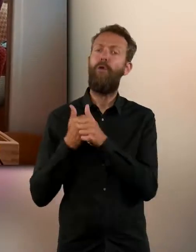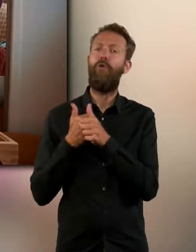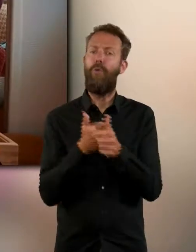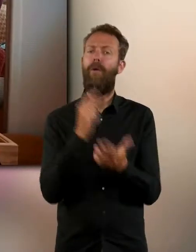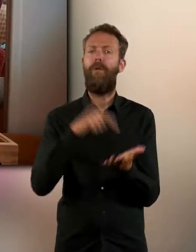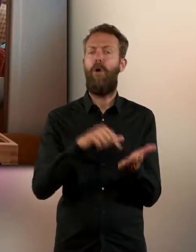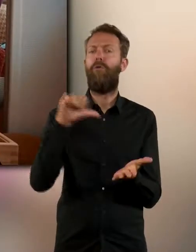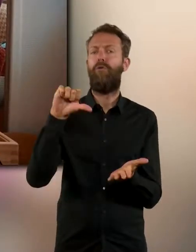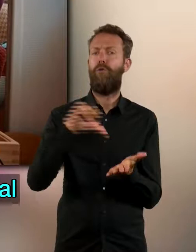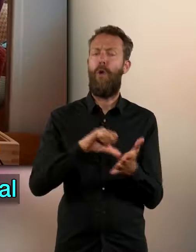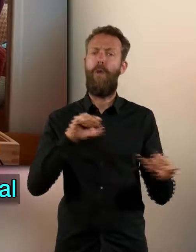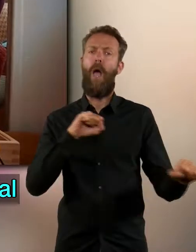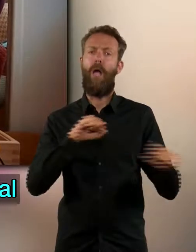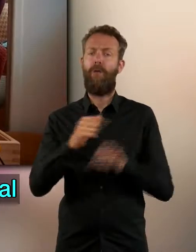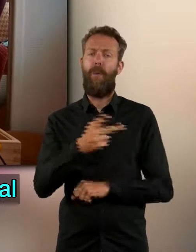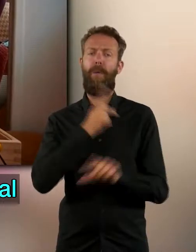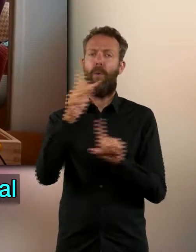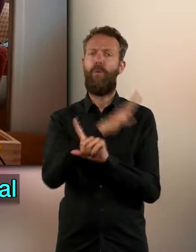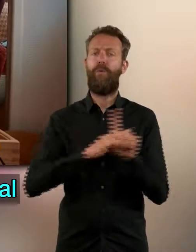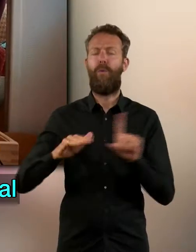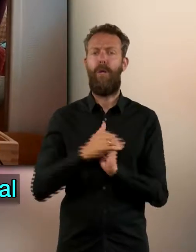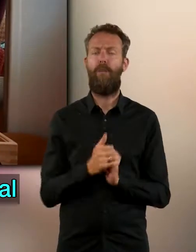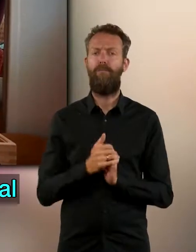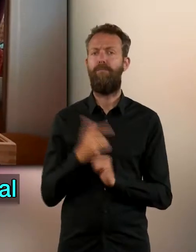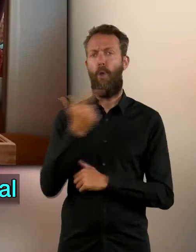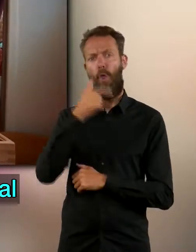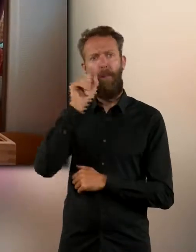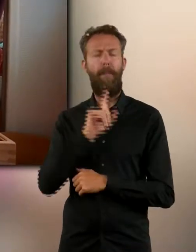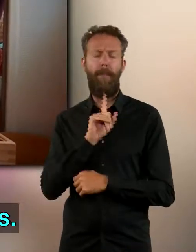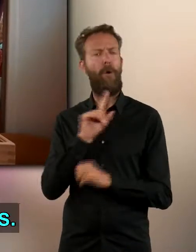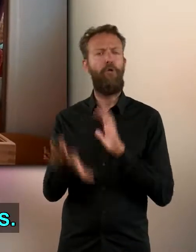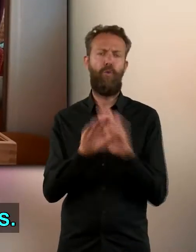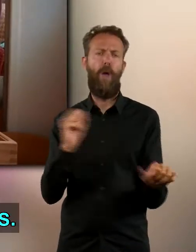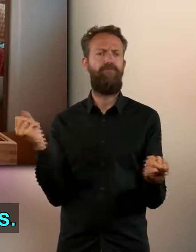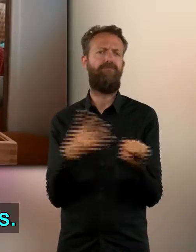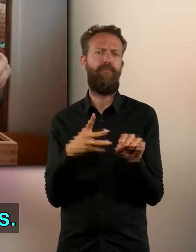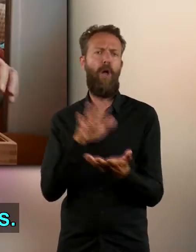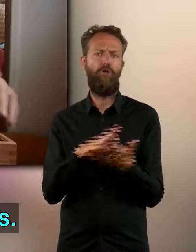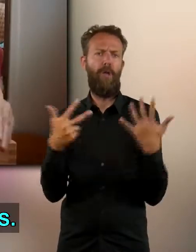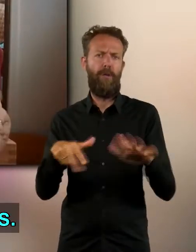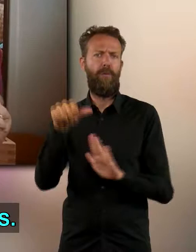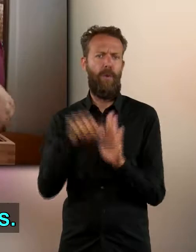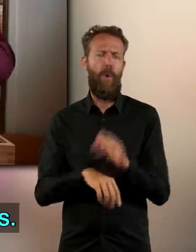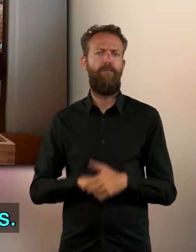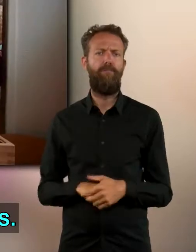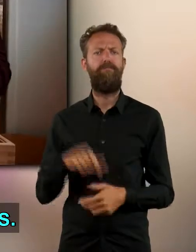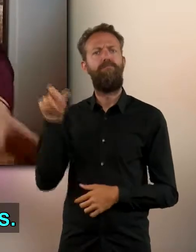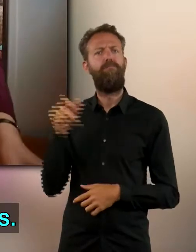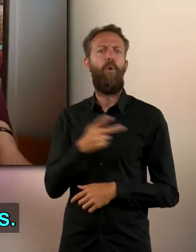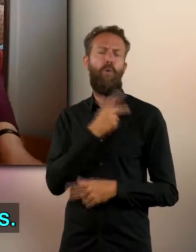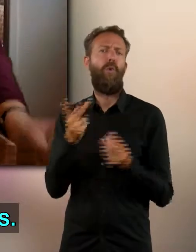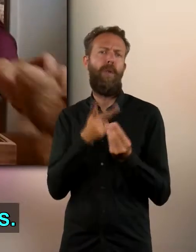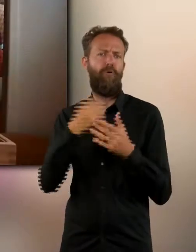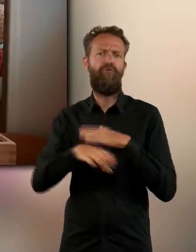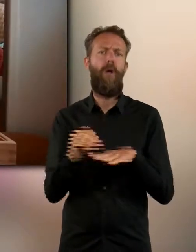du handicap, Sarah est suivie au centre d'action médico-sociale de Noisy-le-Sec. Ses parents ont fait le choix de lui faire poser un implant à l'âge